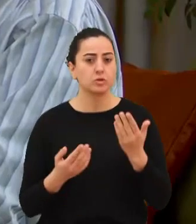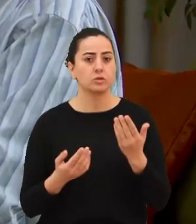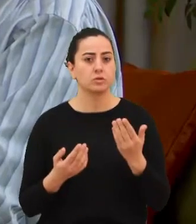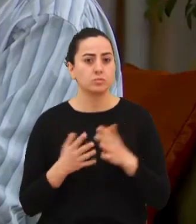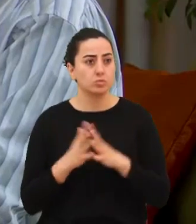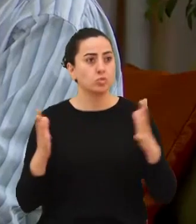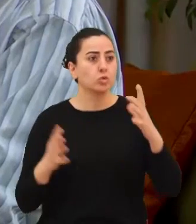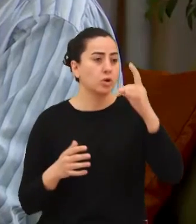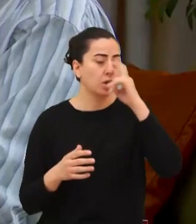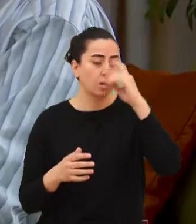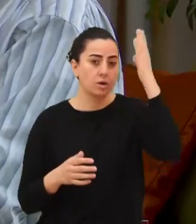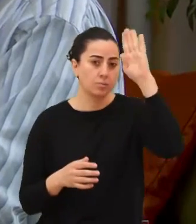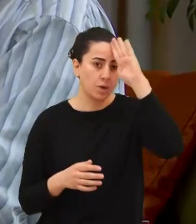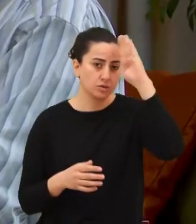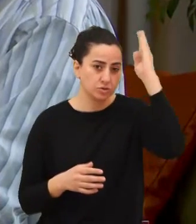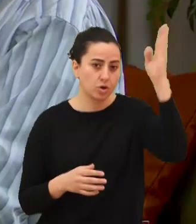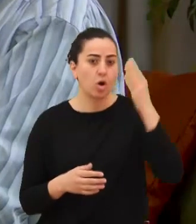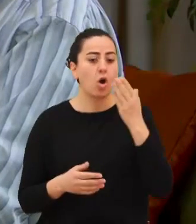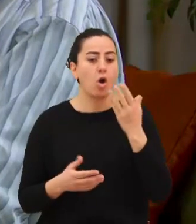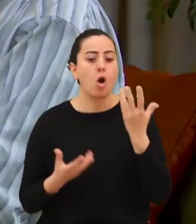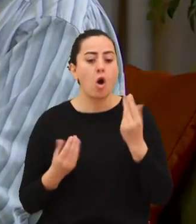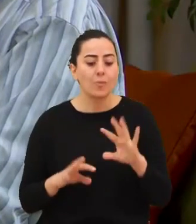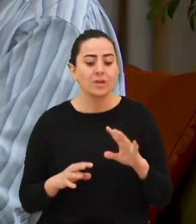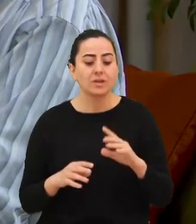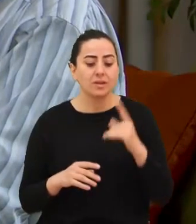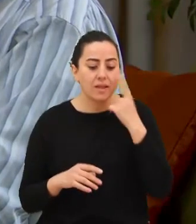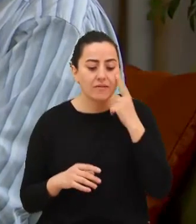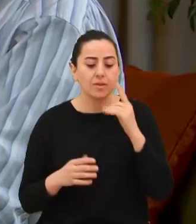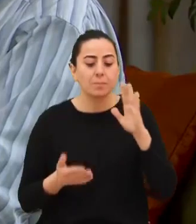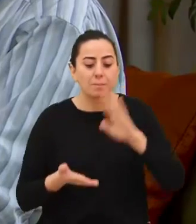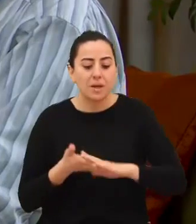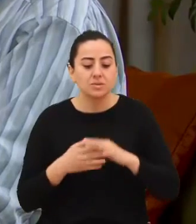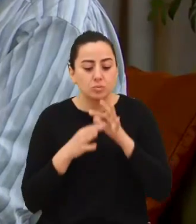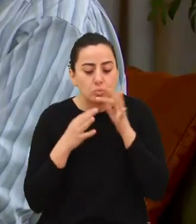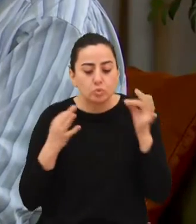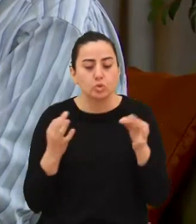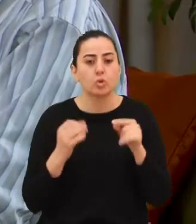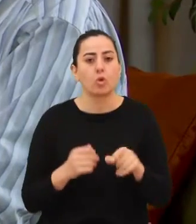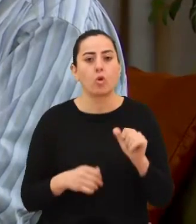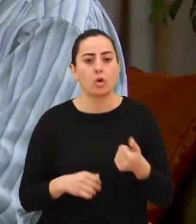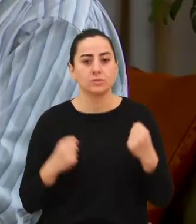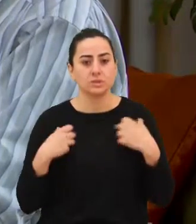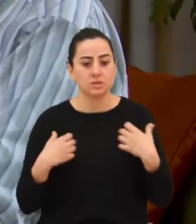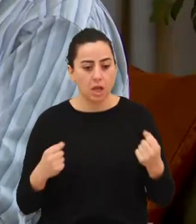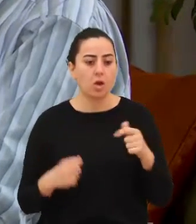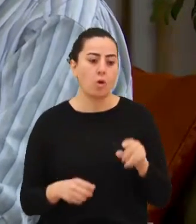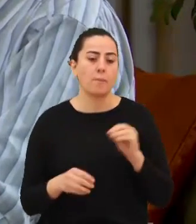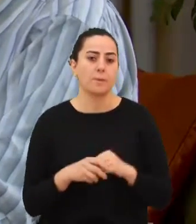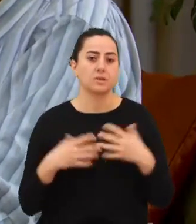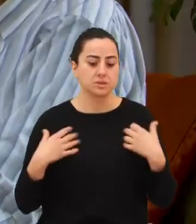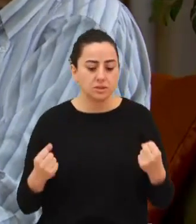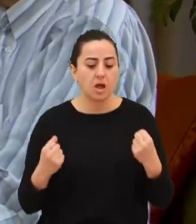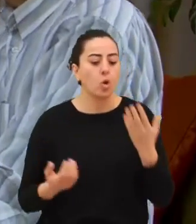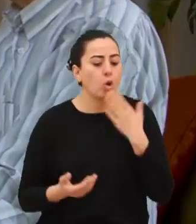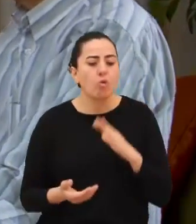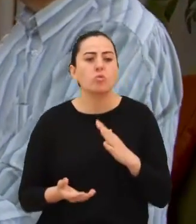cihan imparatoru bile... ...olmaya devlet cihanda bir nefes sıhhat gibi demiş, he? Allah Allah, sağlığım